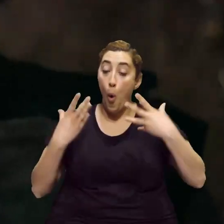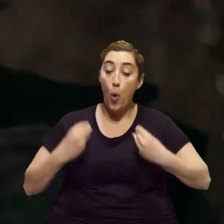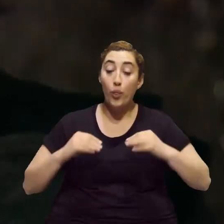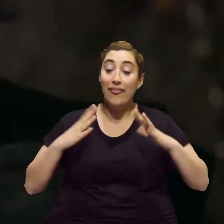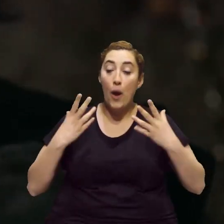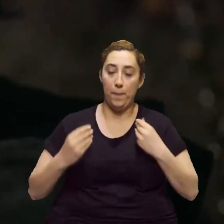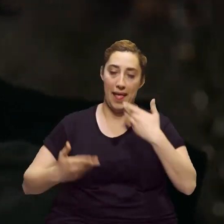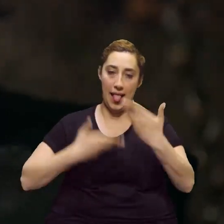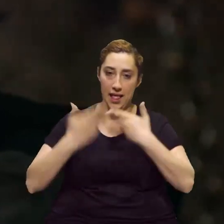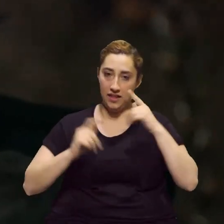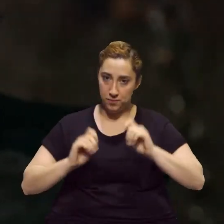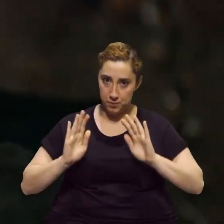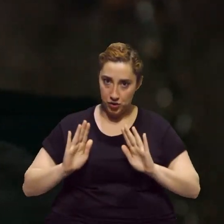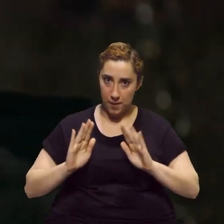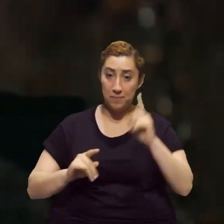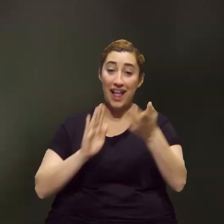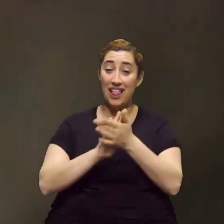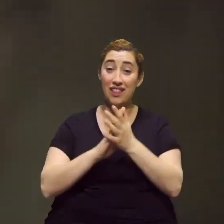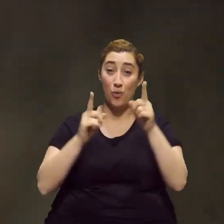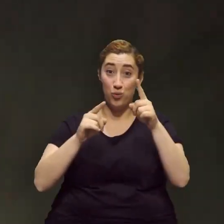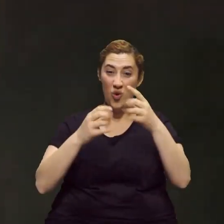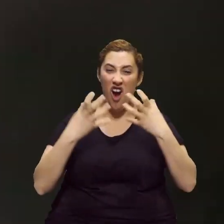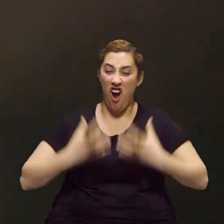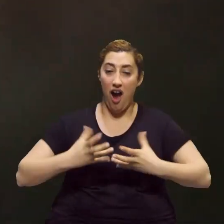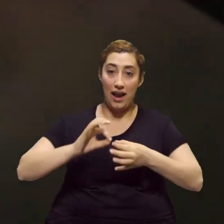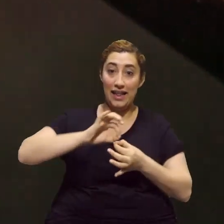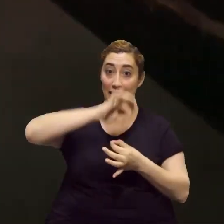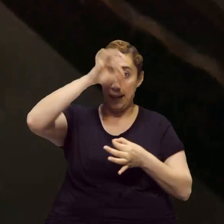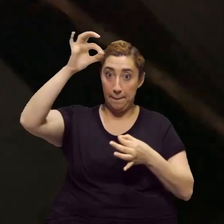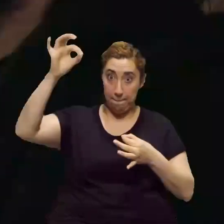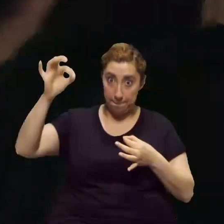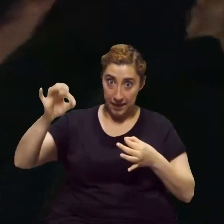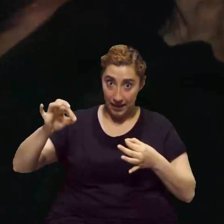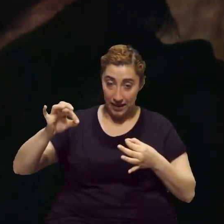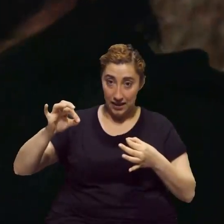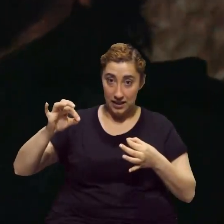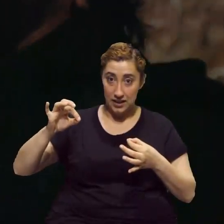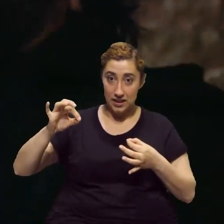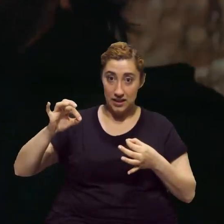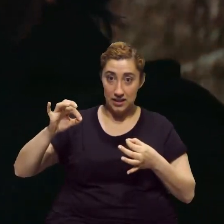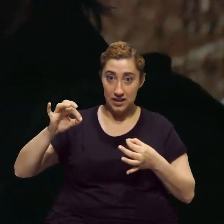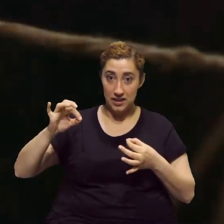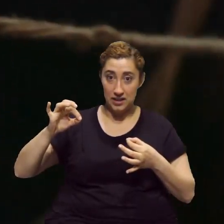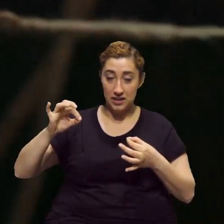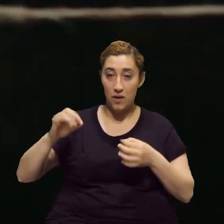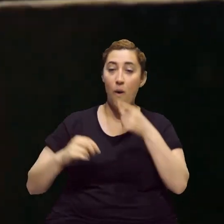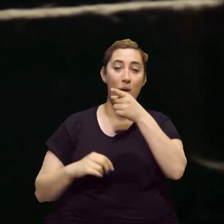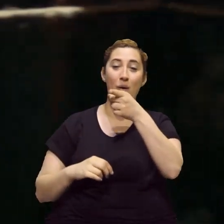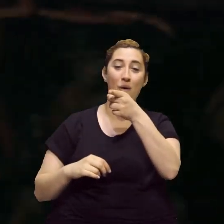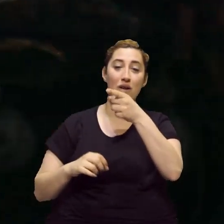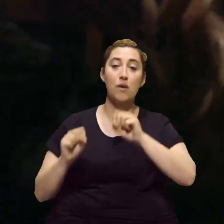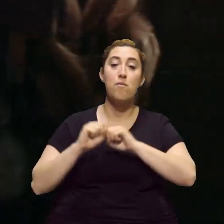durumu anlatayım. Elinde tuttuğum bu ağırlığın ucundaki ip... Ali ipe bakıyor.